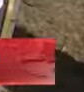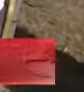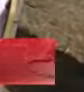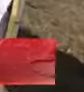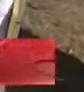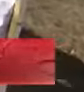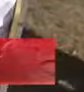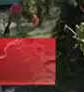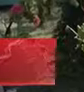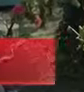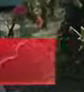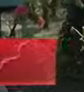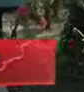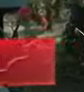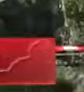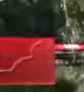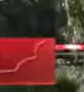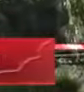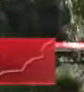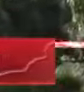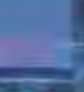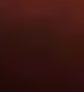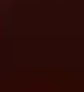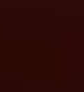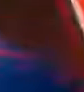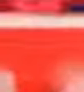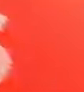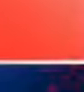қалды. 4 миллионға жуық оқушы жазғы демалысын қайда өткізеді?